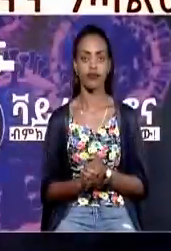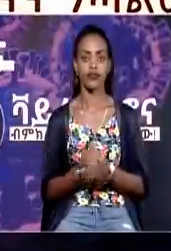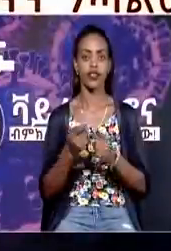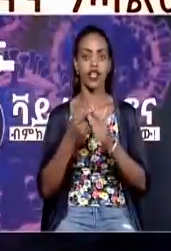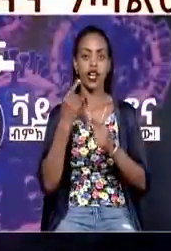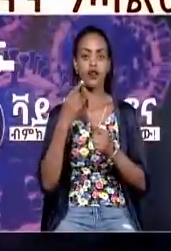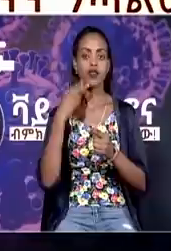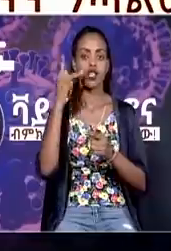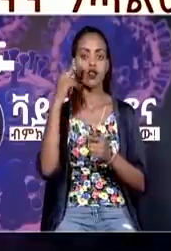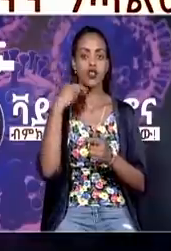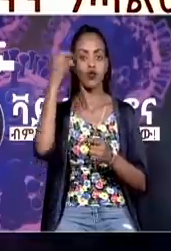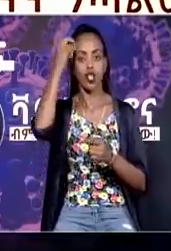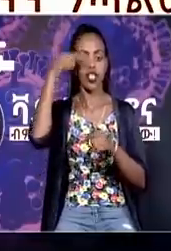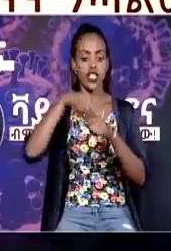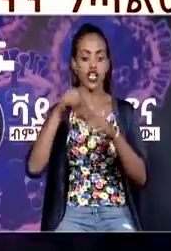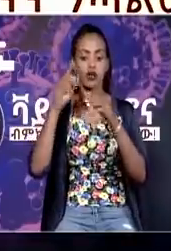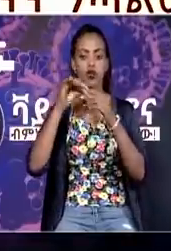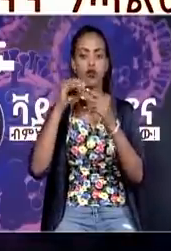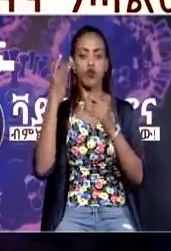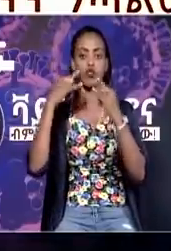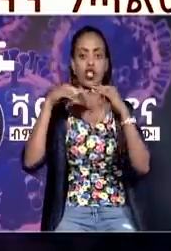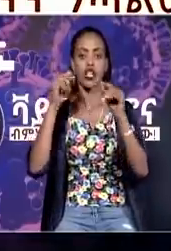كاب تلفزيون دمتوانا نساعة استحارو زينات هاتيخم ما